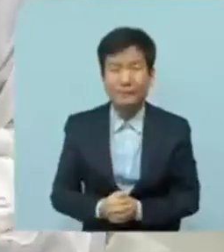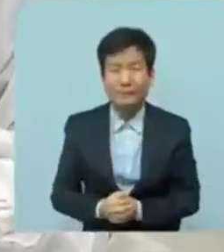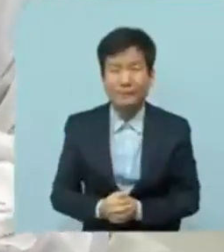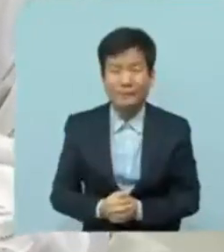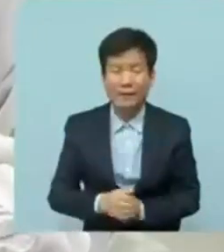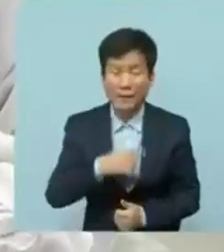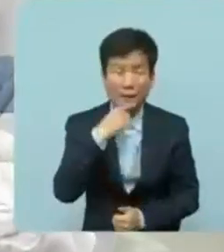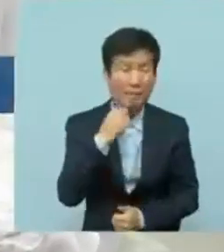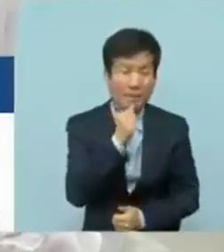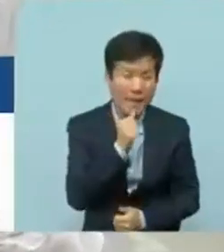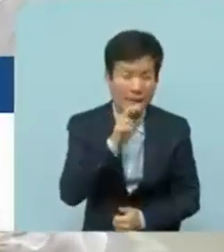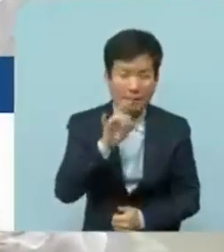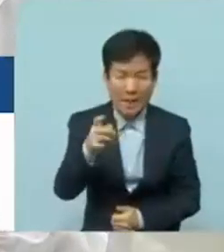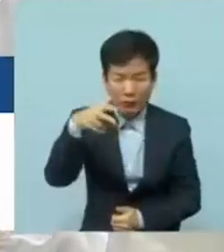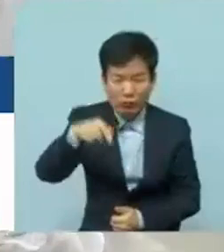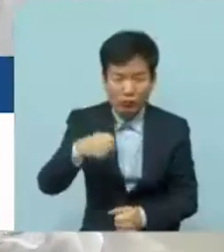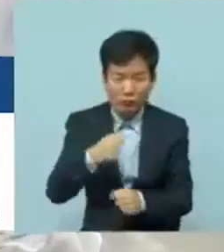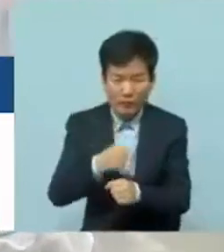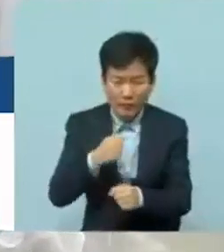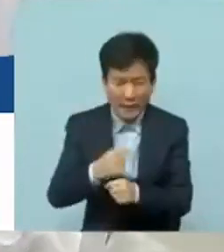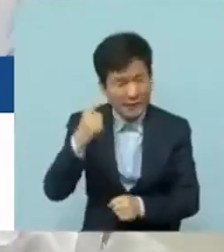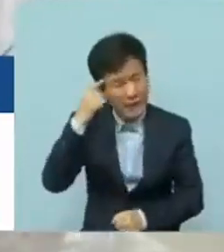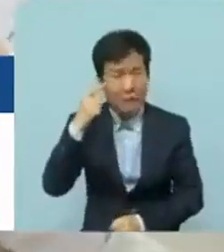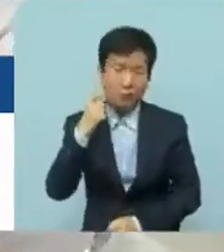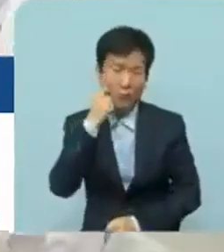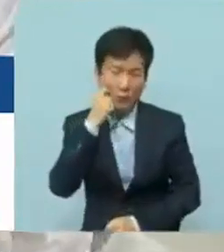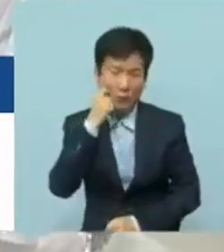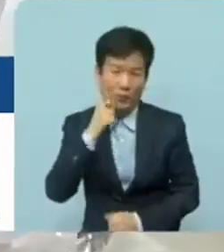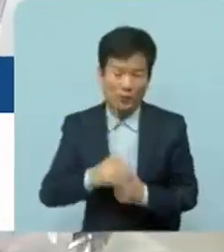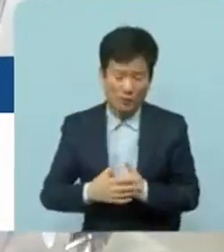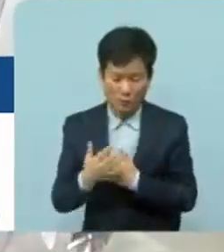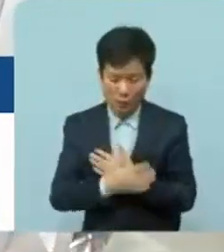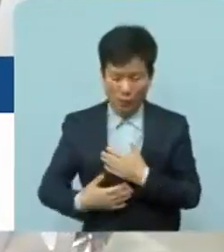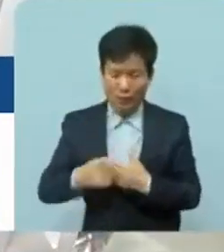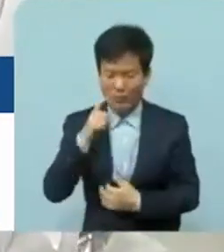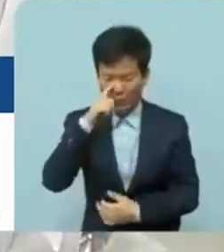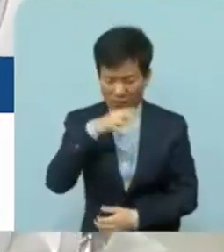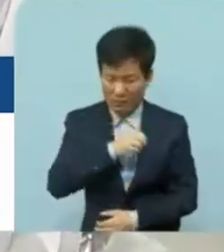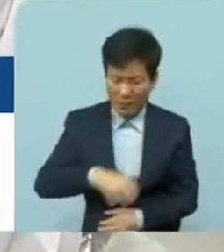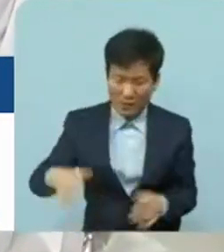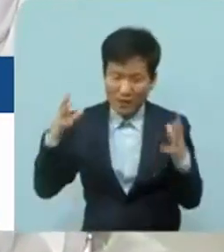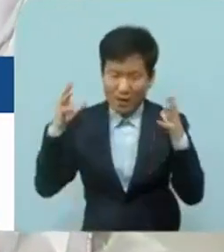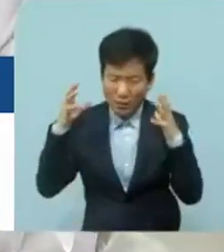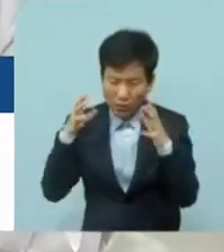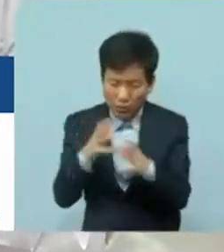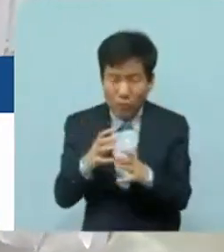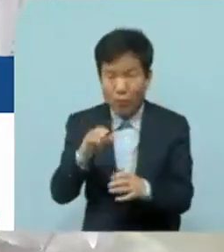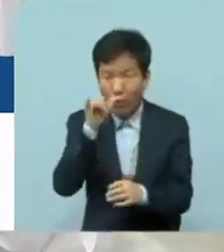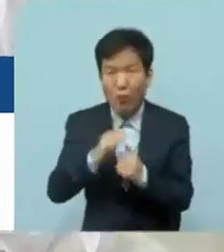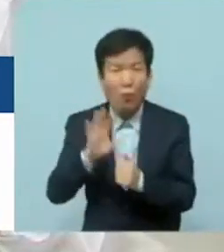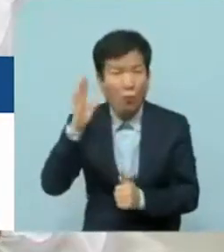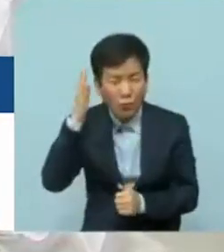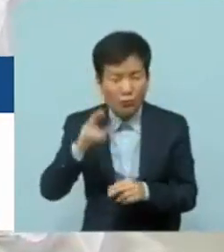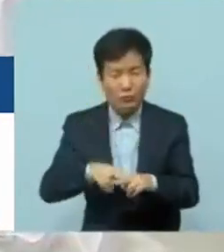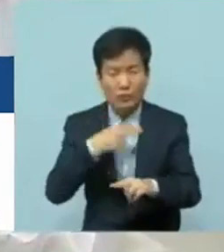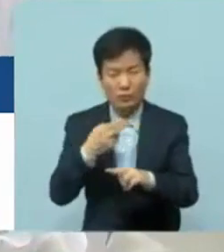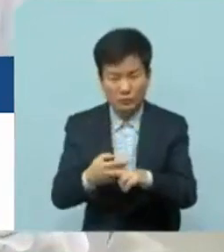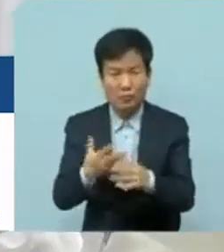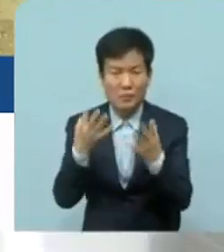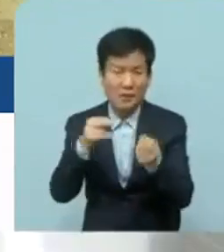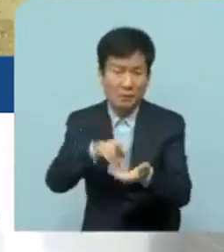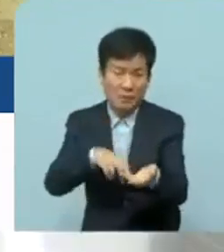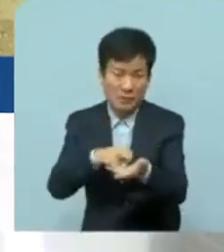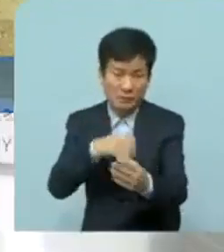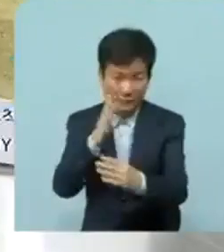을 해야 한다는 거는 사람들이 상상도 못해요 몸의 노폐물 때 주고 복기 때 좀 답을 해 가지고 뭐 요즘은 선물용으로 온통 많이